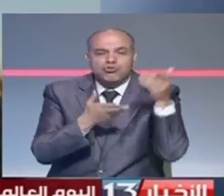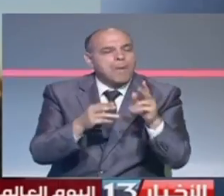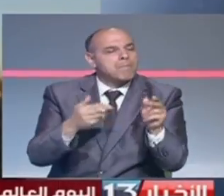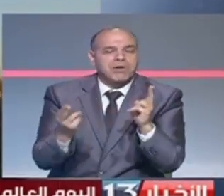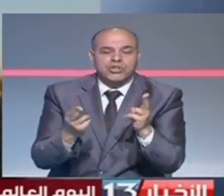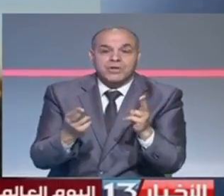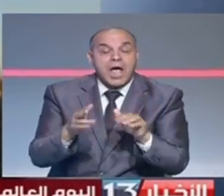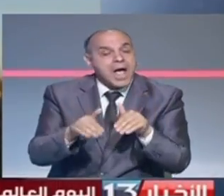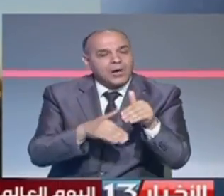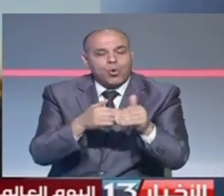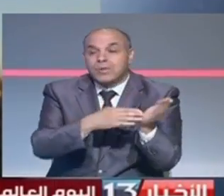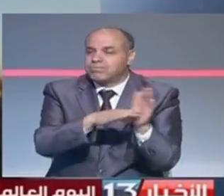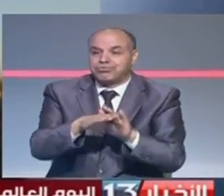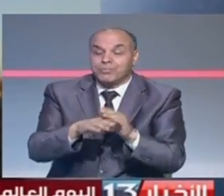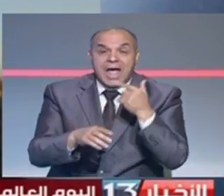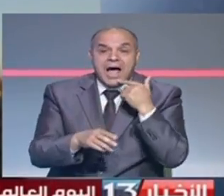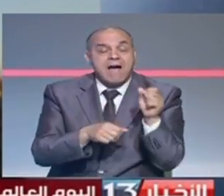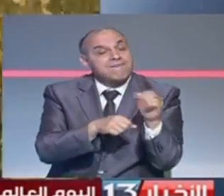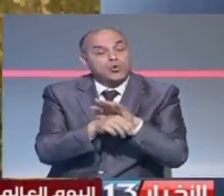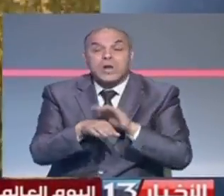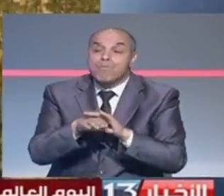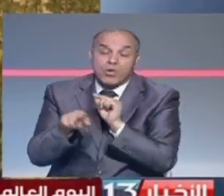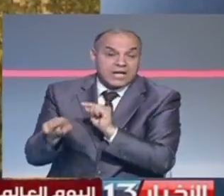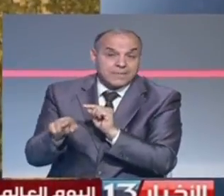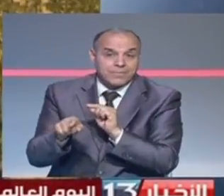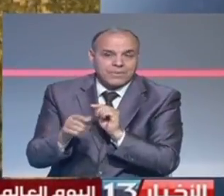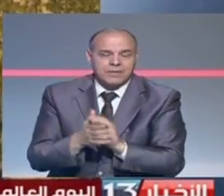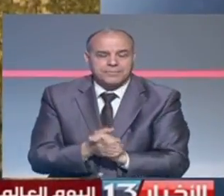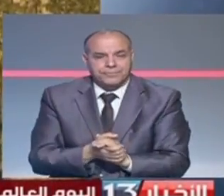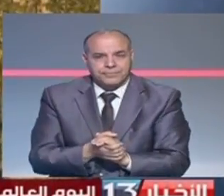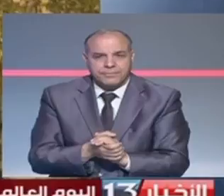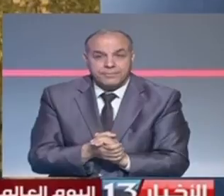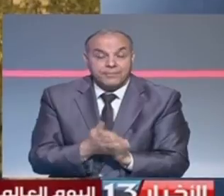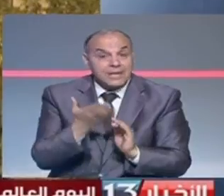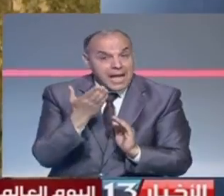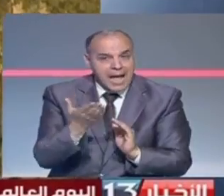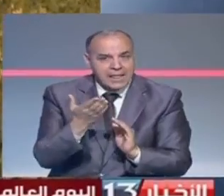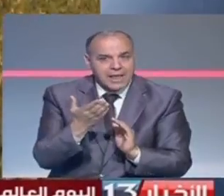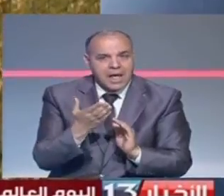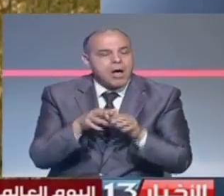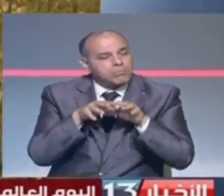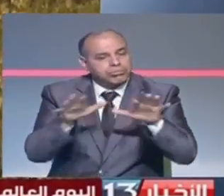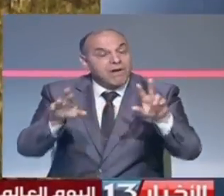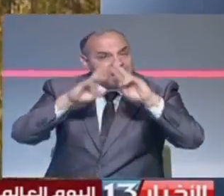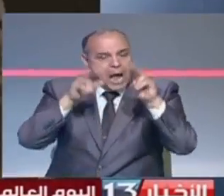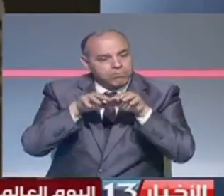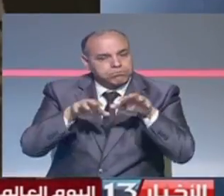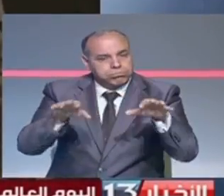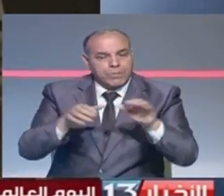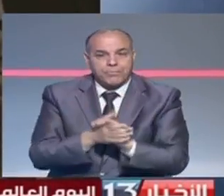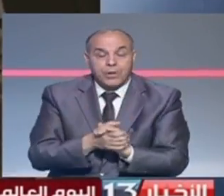في خطوه وقائيه من فيروس كورونا لمست جدا وك وفي تسعه عشر المستشري في ارجاء العالم